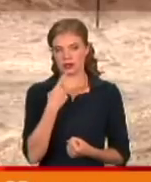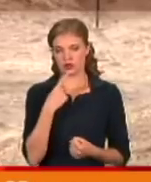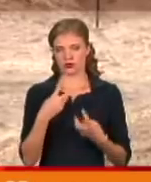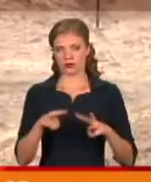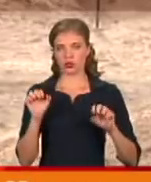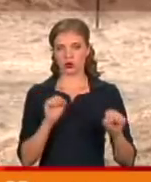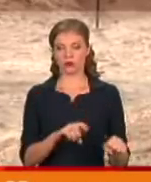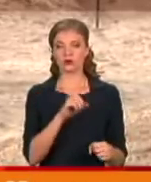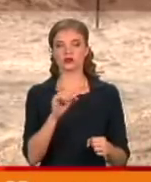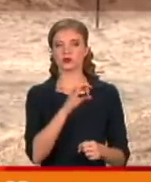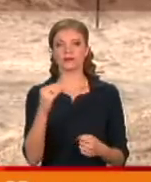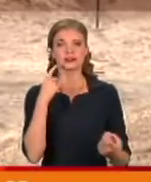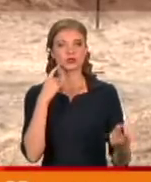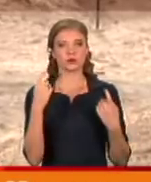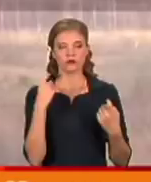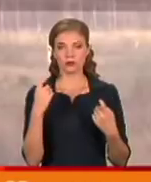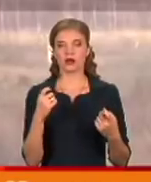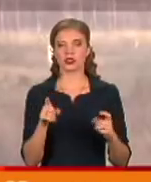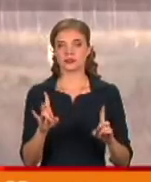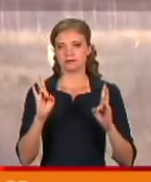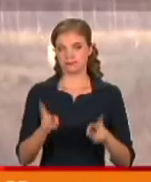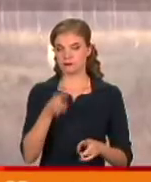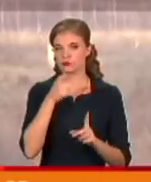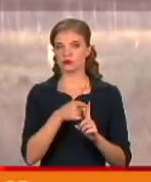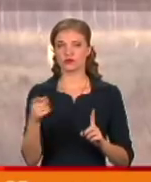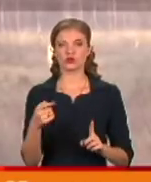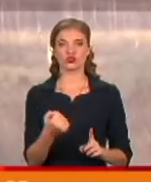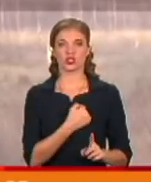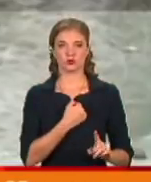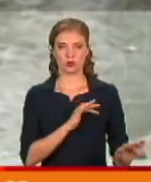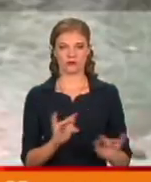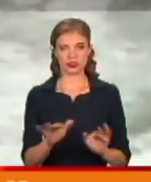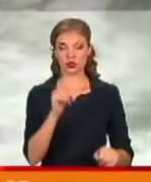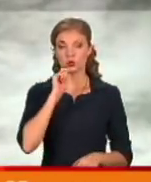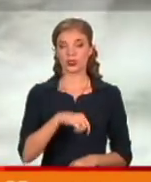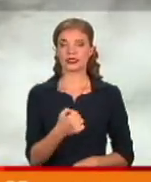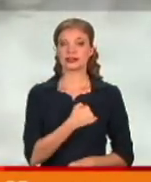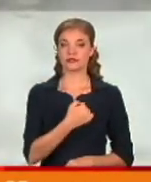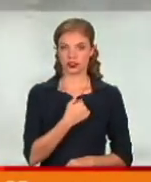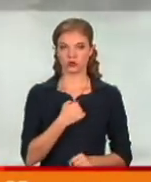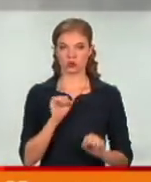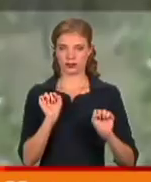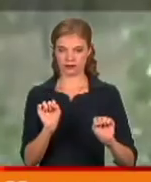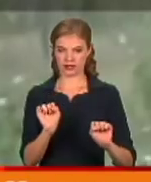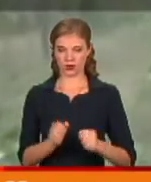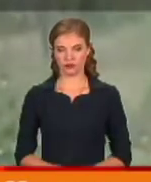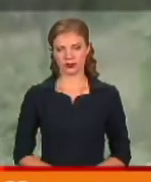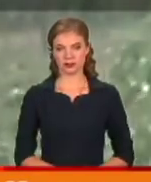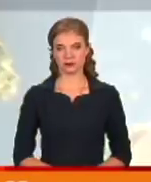Міноборони. За офіційною інформацією, пригода сталася під час бойових дій. Українські військові відстрілювались.